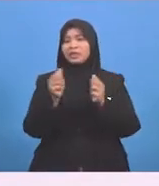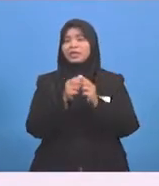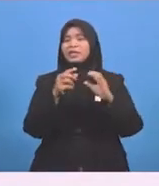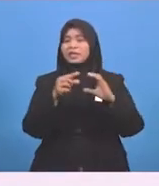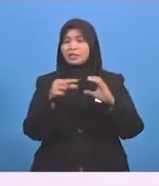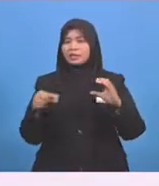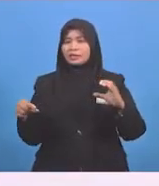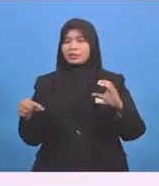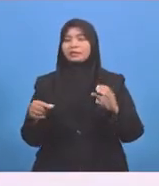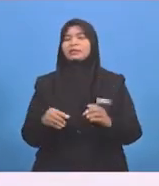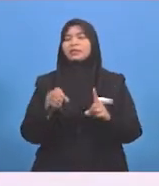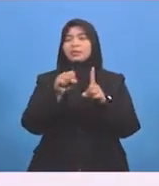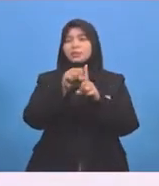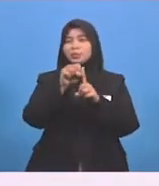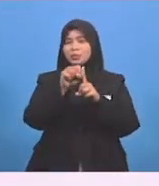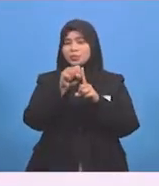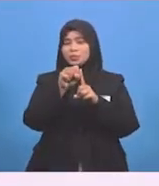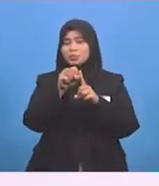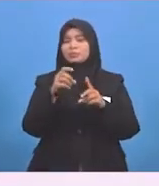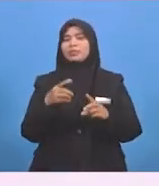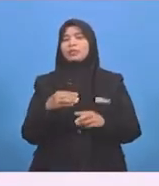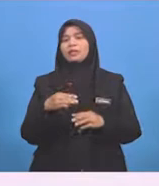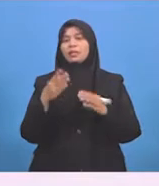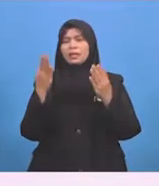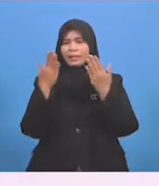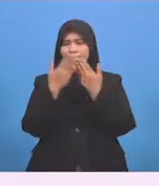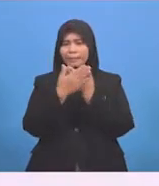Suhu di kedua-dua keadaan adalah malap.